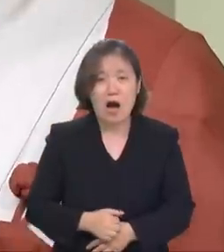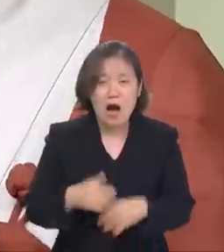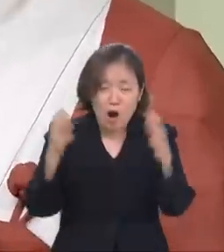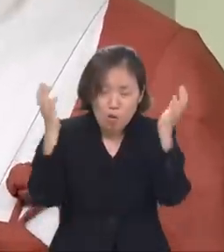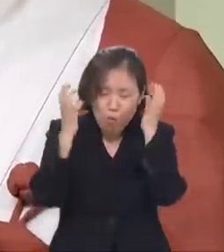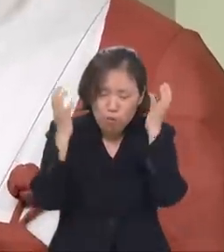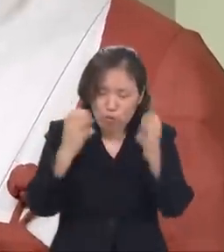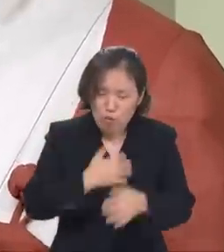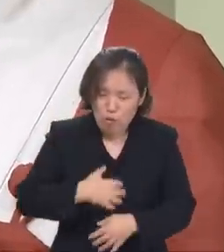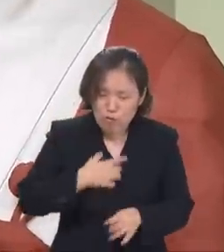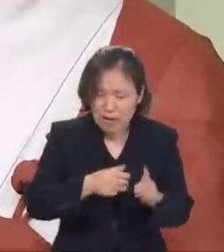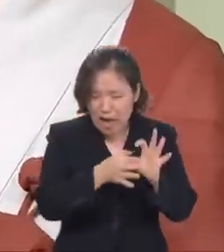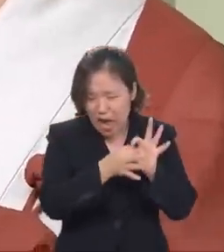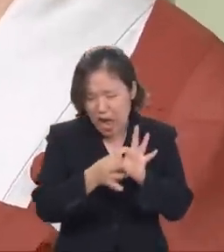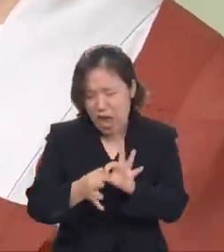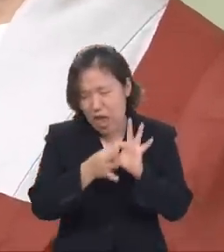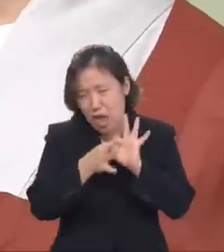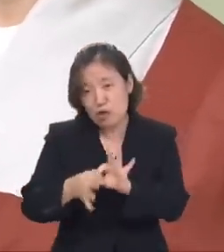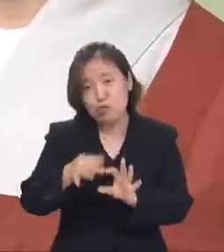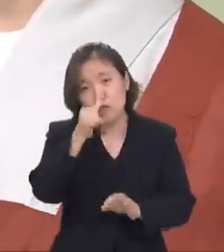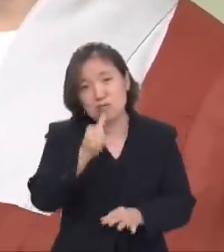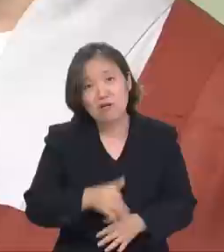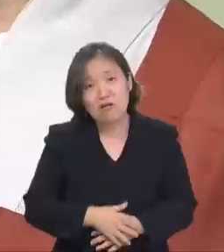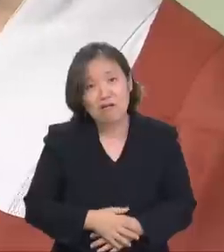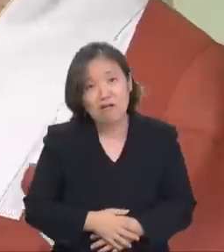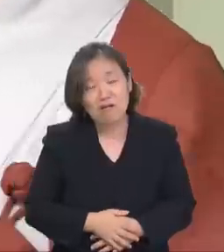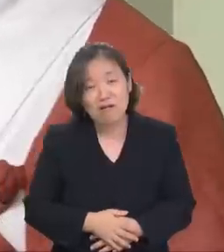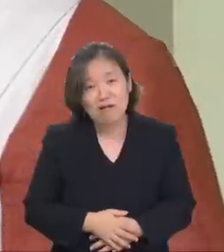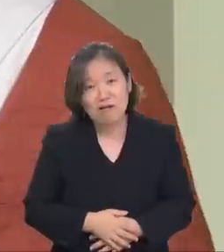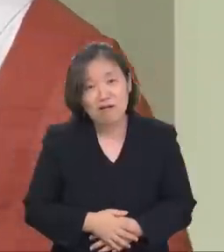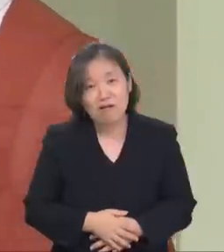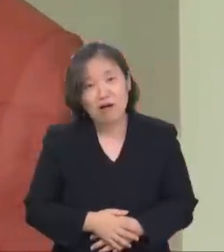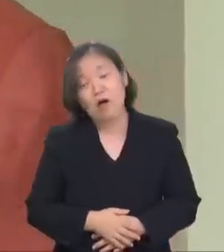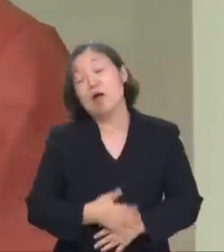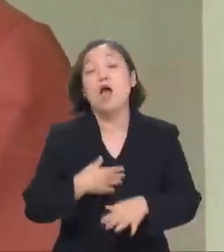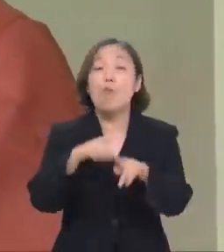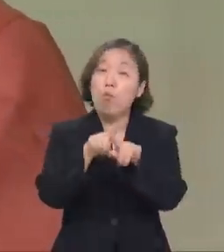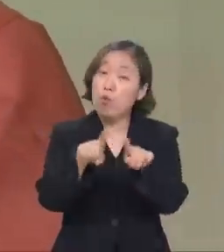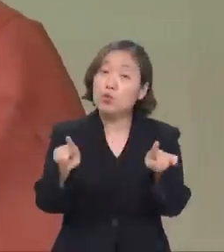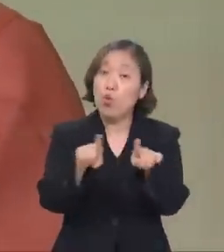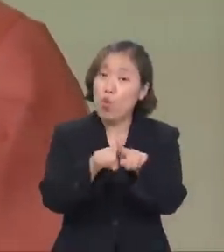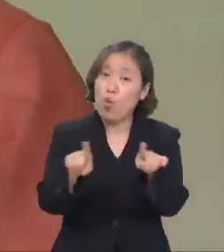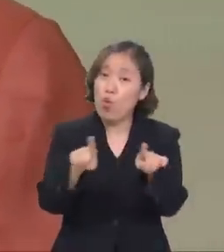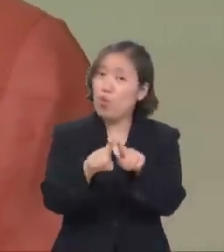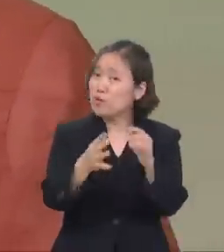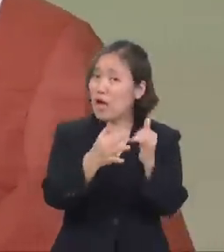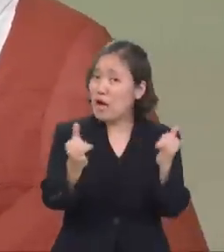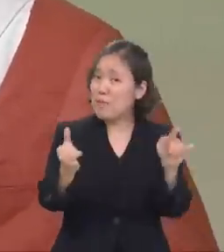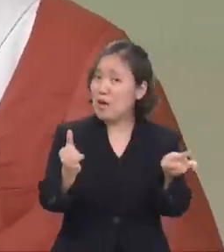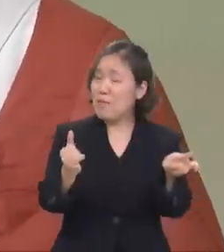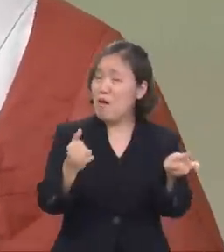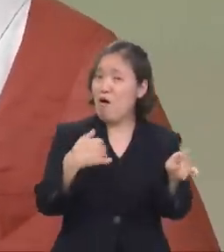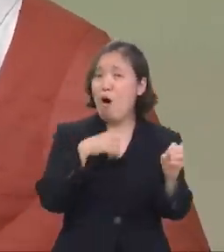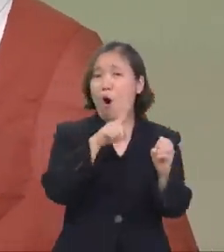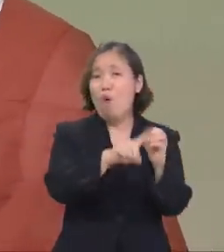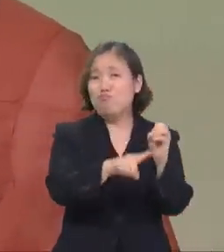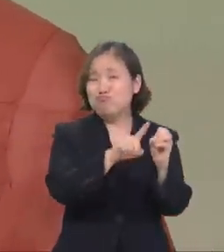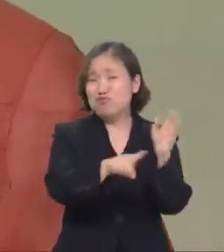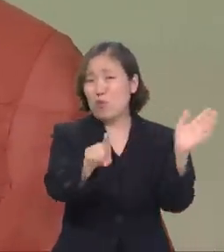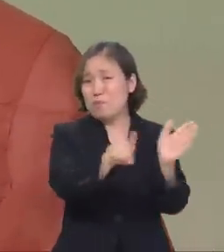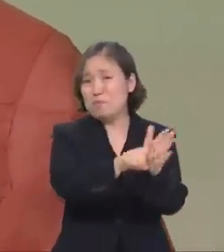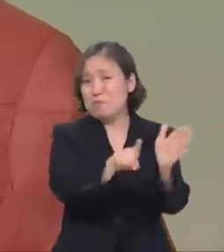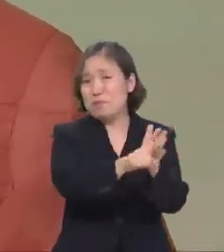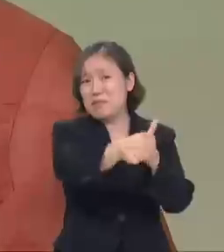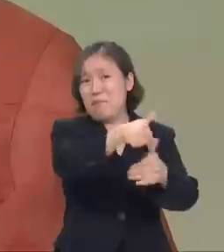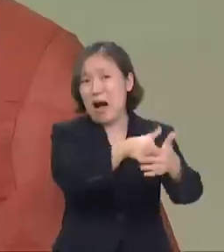고통이 끊임없이 닥칠까 웬만한 사람이라면 남아있던 불심도 아마 꺾여 버렸을